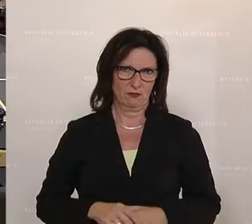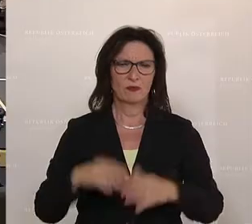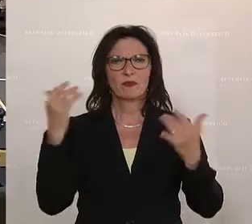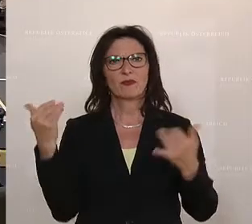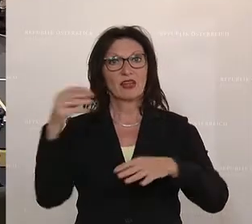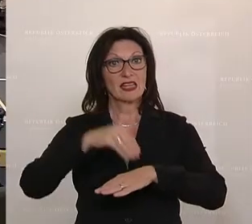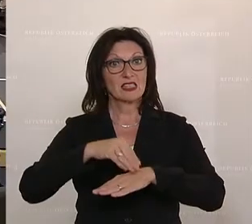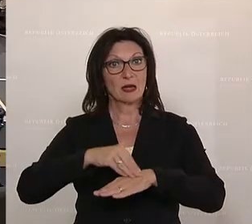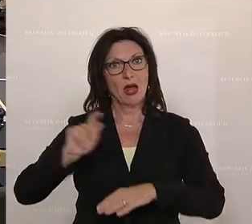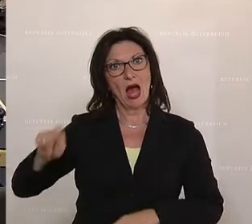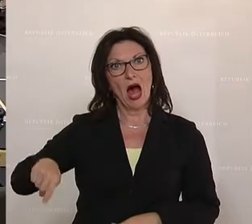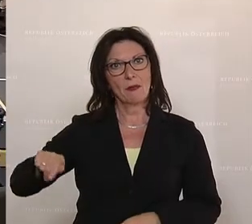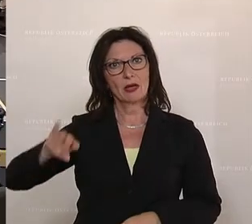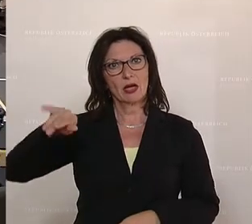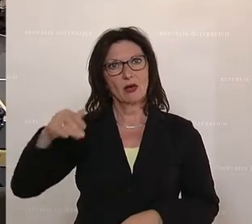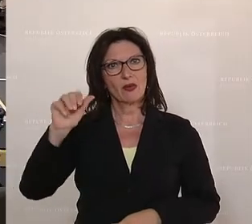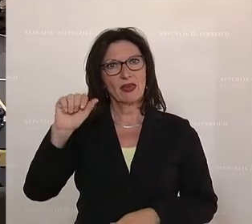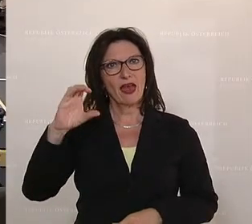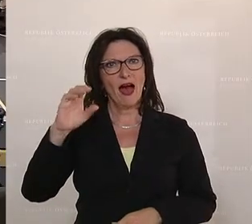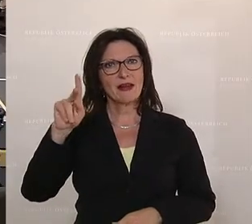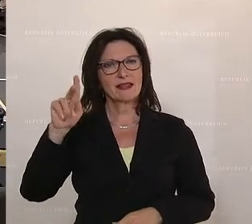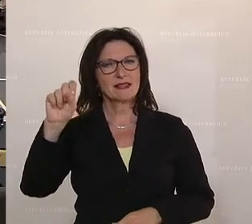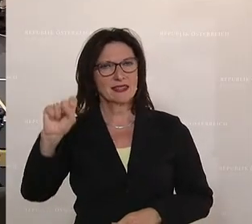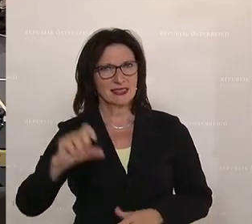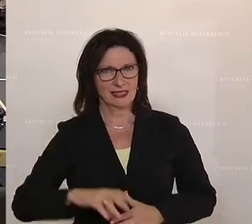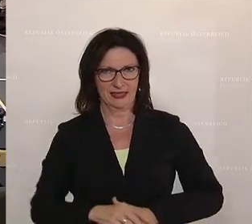Christian Ries war das. Er kommt aus Eisenstadt und